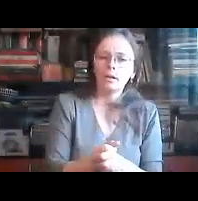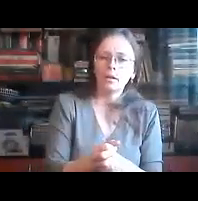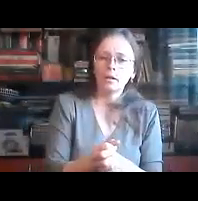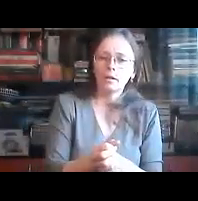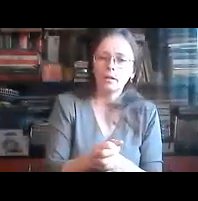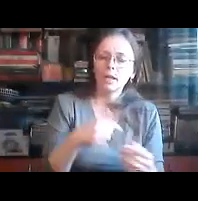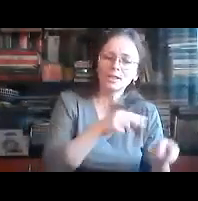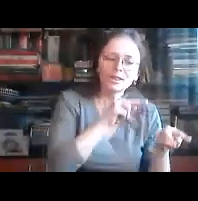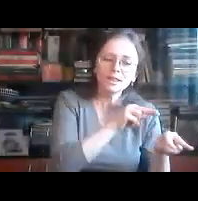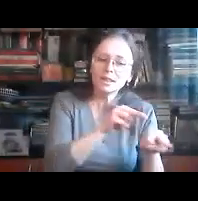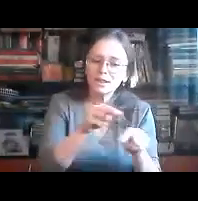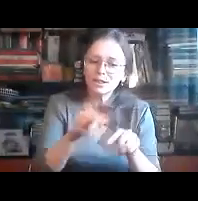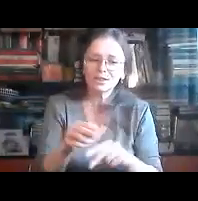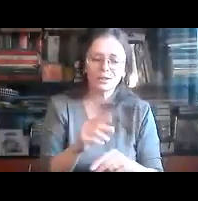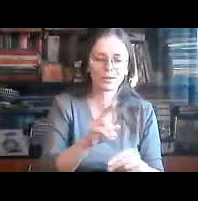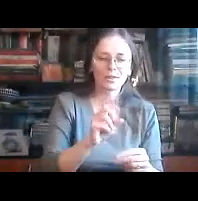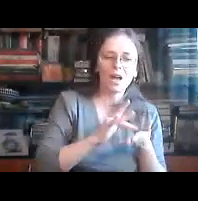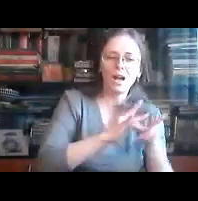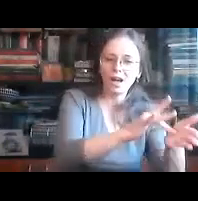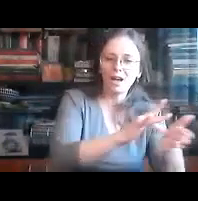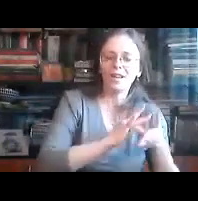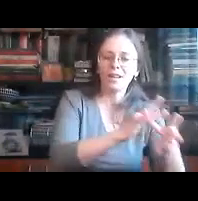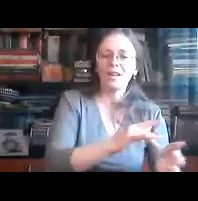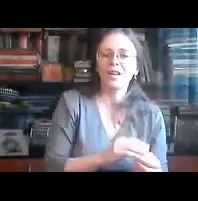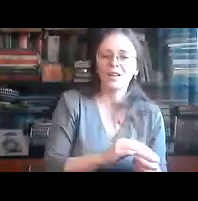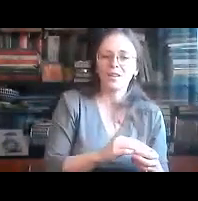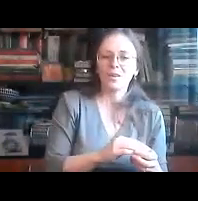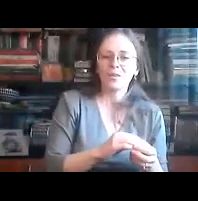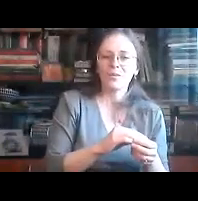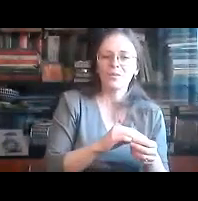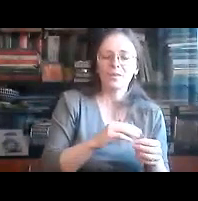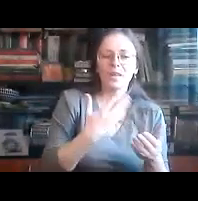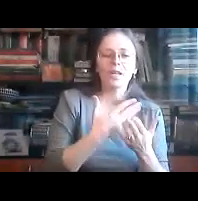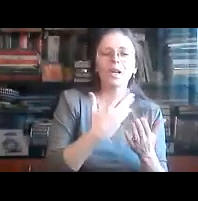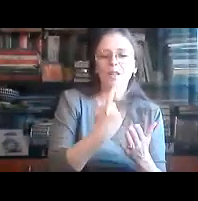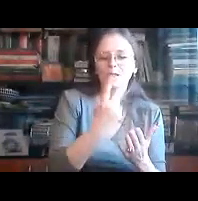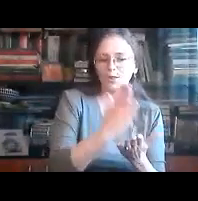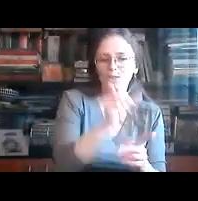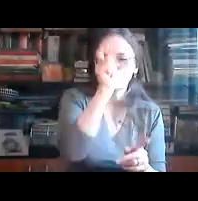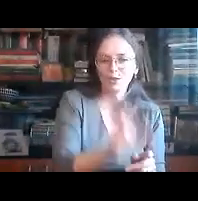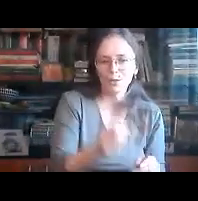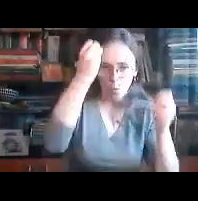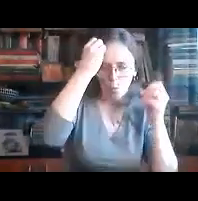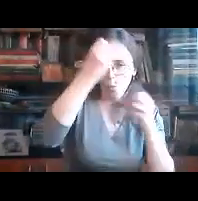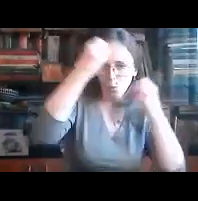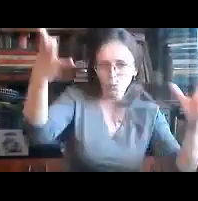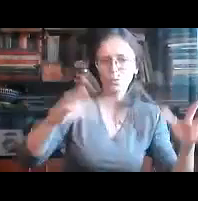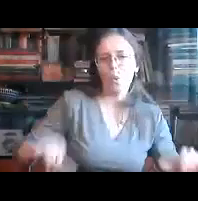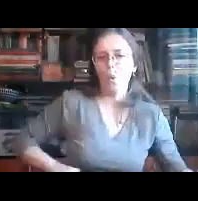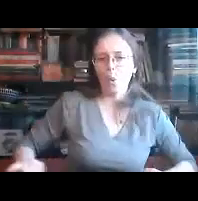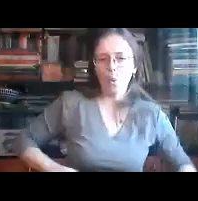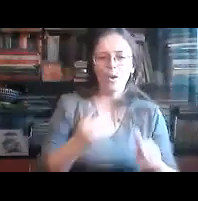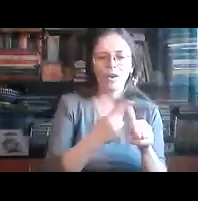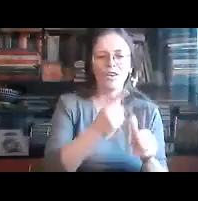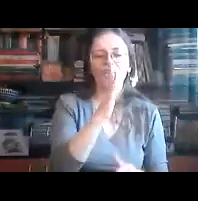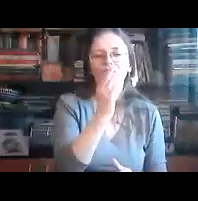такого культурного хулигана, культурного террориста Виктора Виллисова. Такой